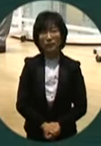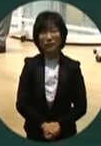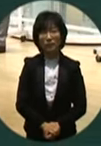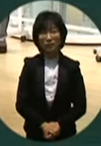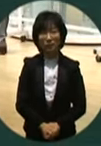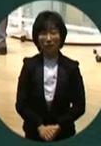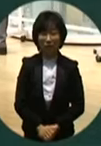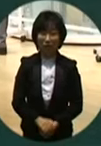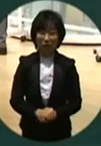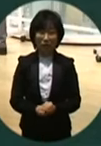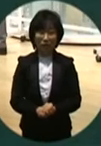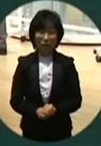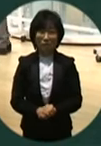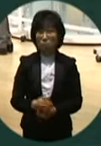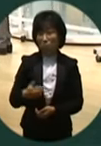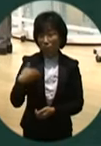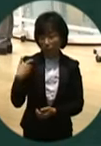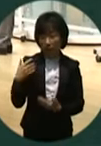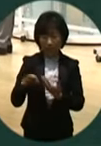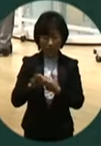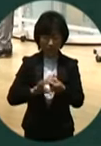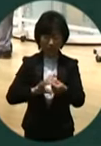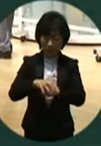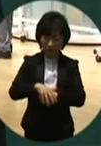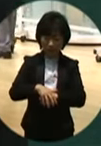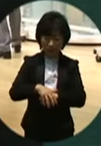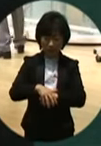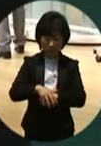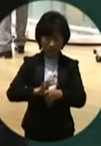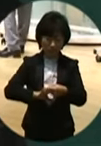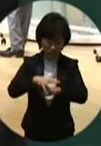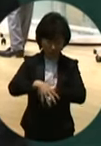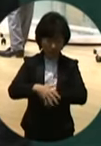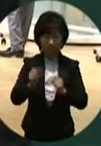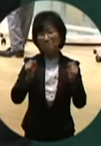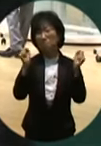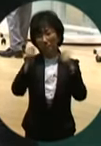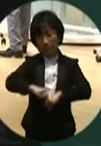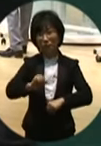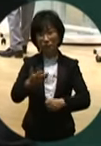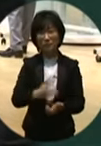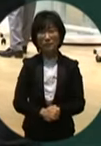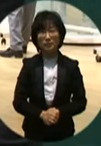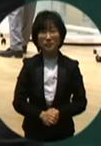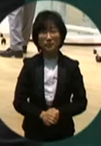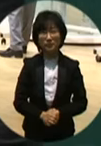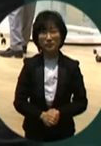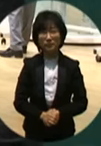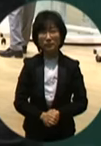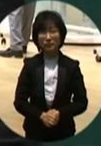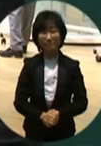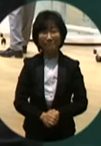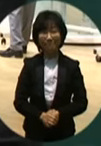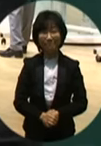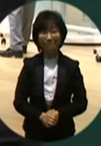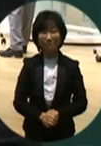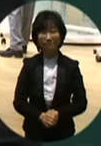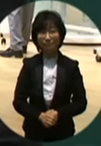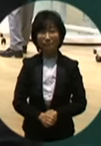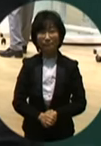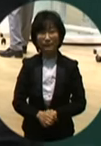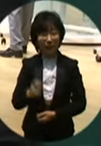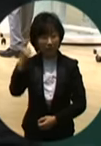없는 겁니다. That's why people have no choice but to perish. 자, 그래서 이 문제는